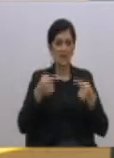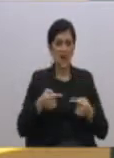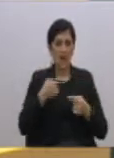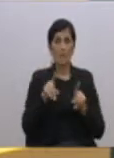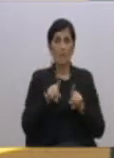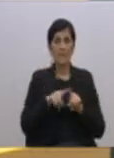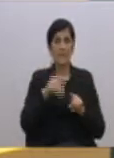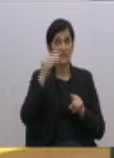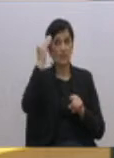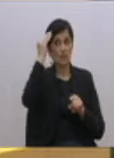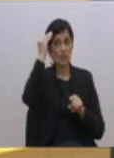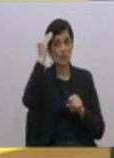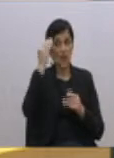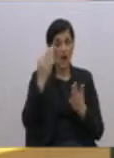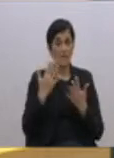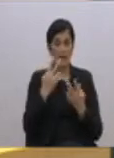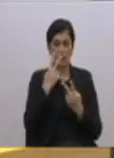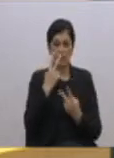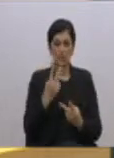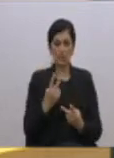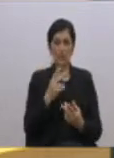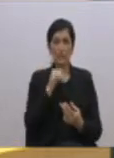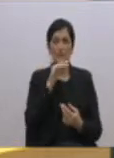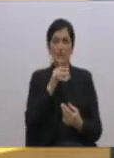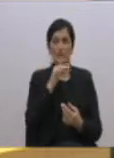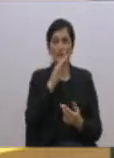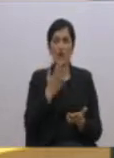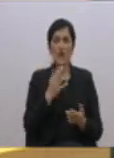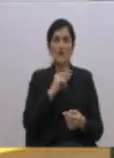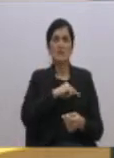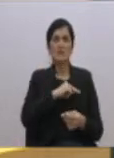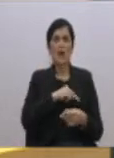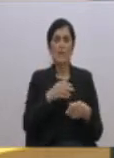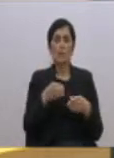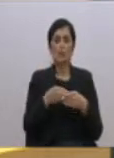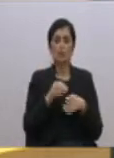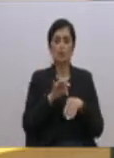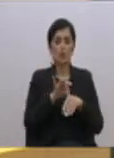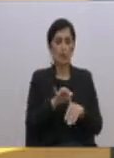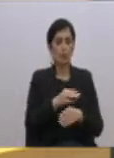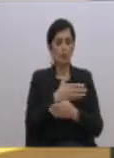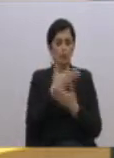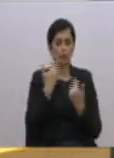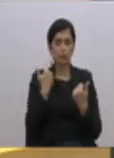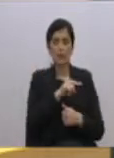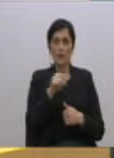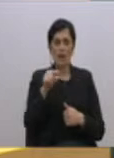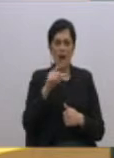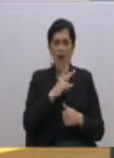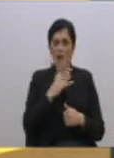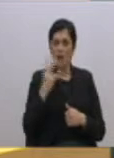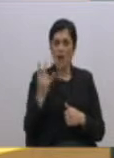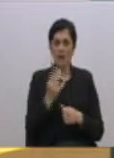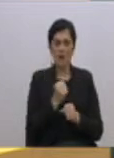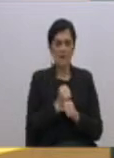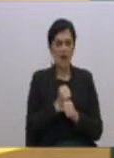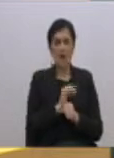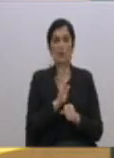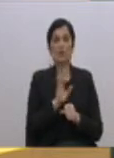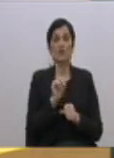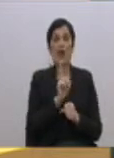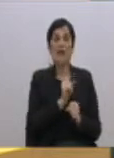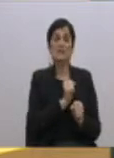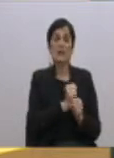șeic ne iese tista beba. Titcos ară ne îl samușa uarcă dar e bula. Ară vi sara pe riargo. Da iis răz găget